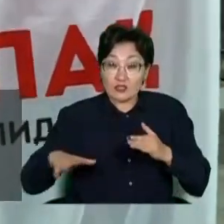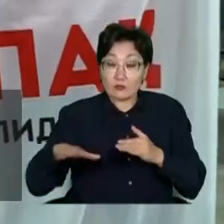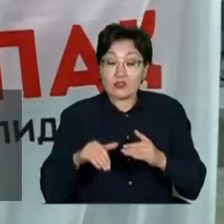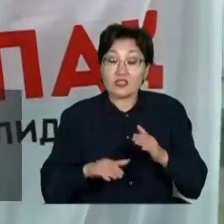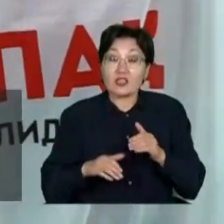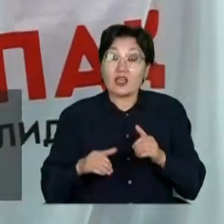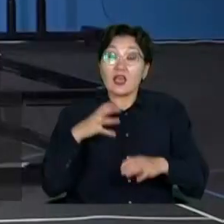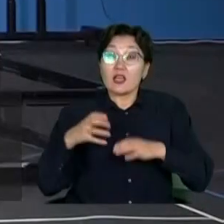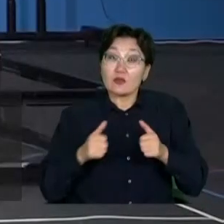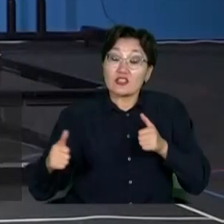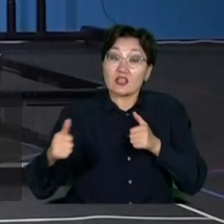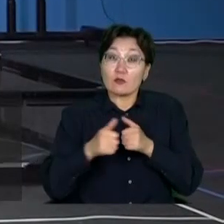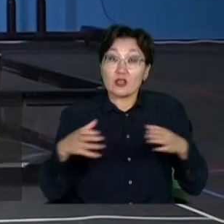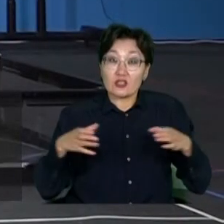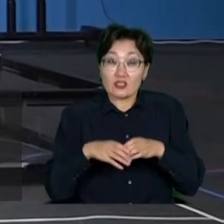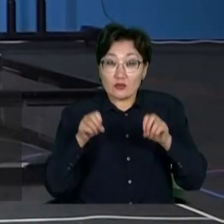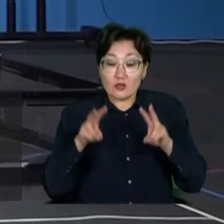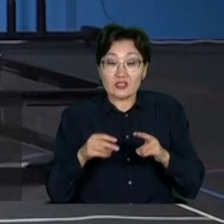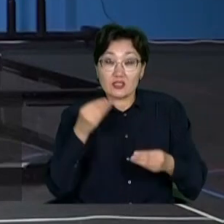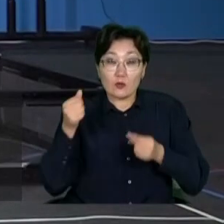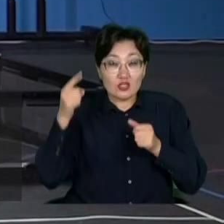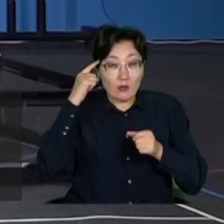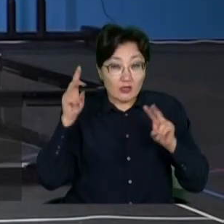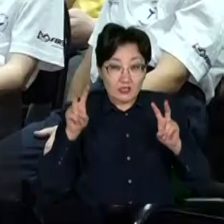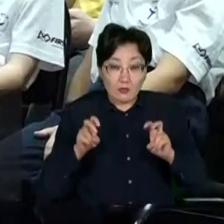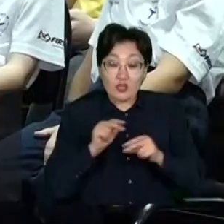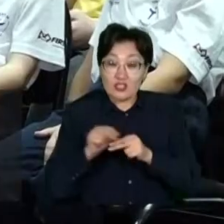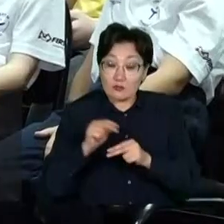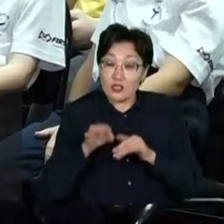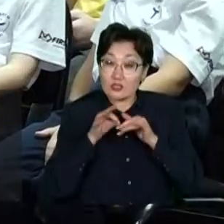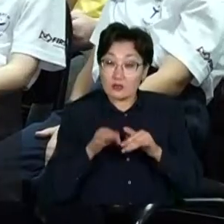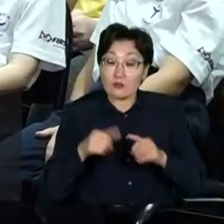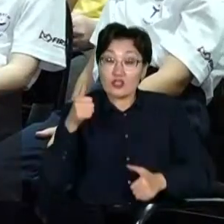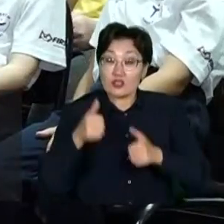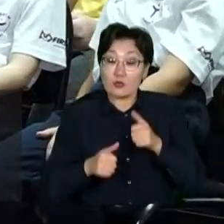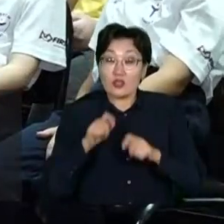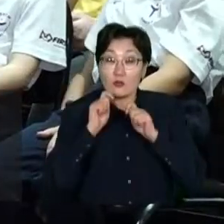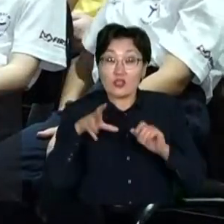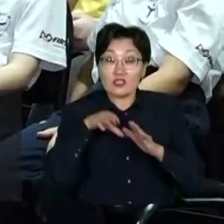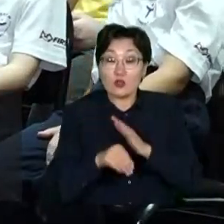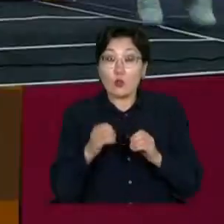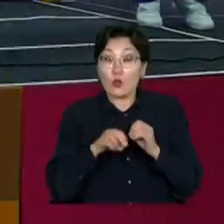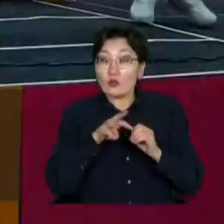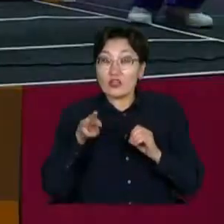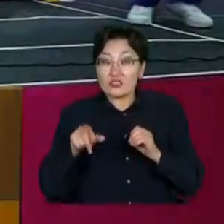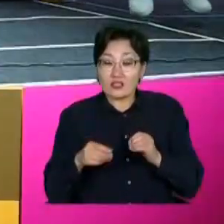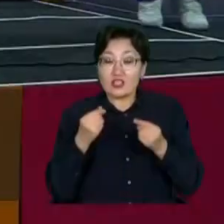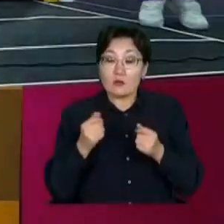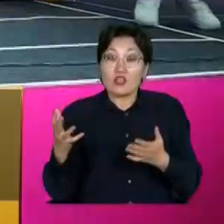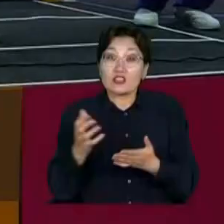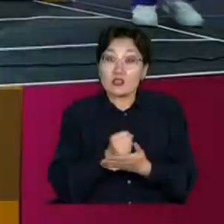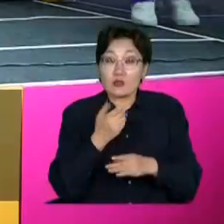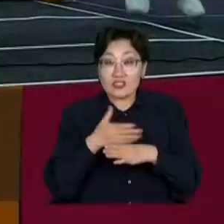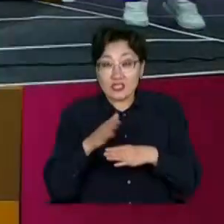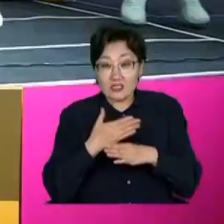IT компанияларының сарапшылары жасанды интеллект тақырыбы бойынша сабақтарын өткізеді. Чемпионаттың жүлде қоры 10 миллион теңге. Ақшалай сыйлықтардан